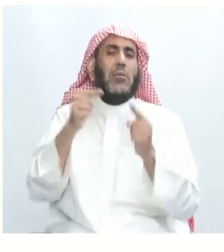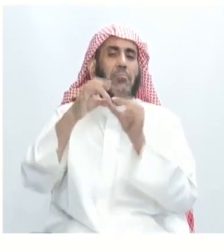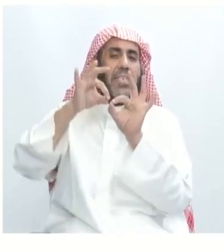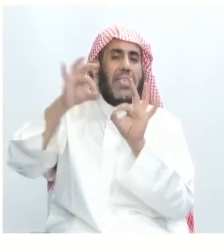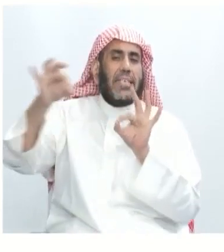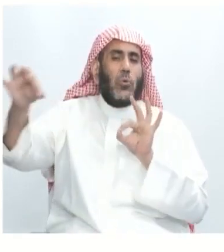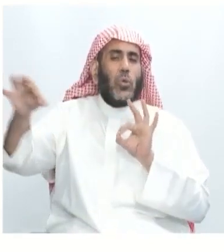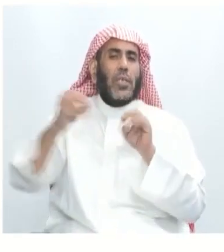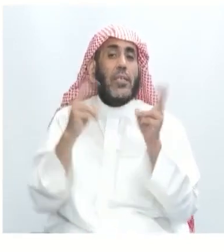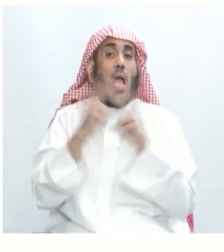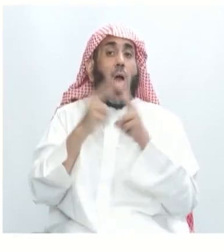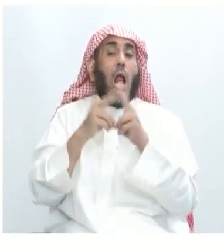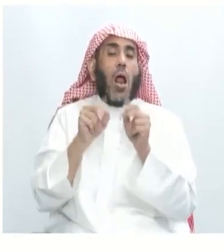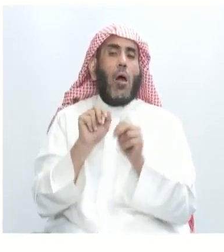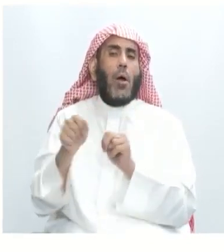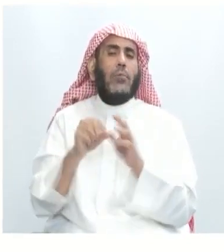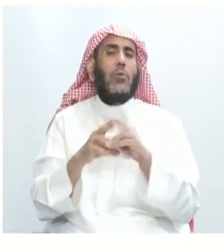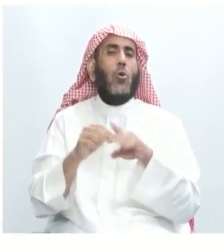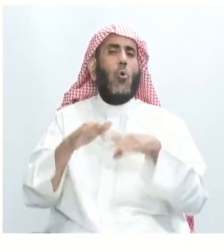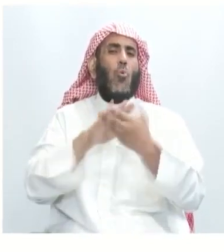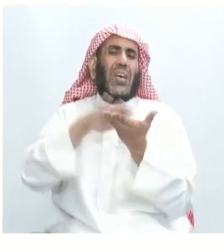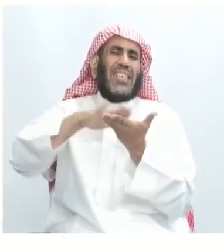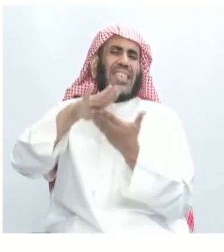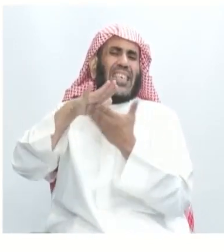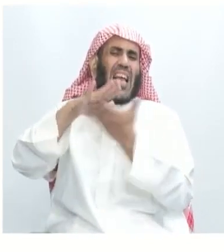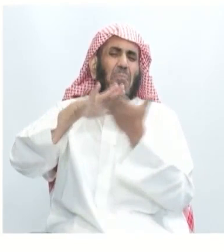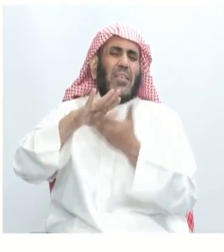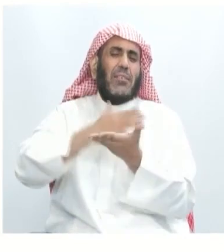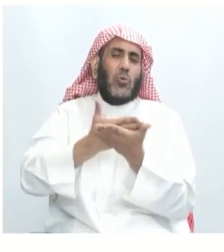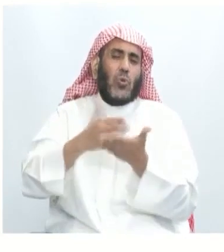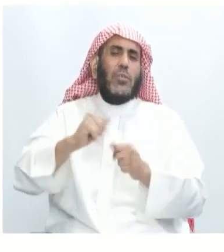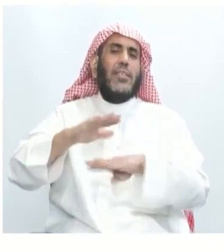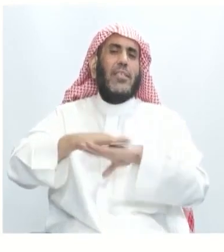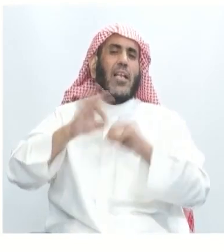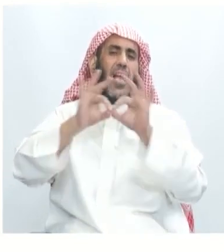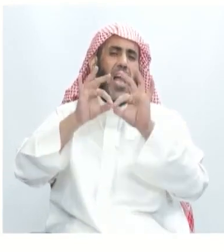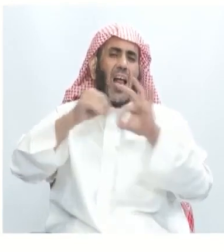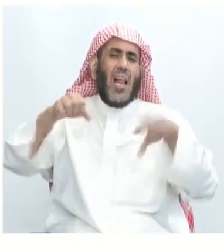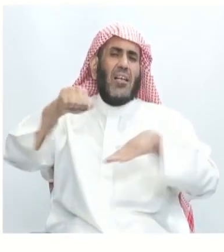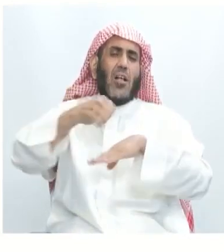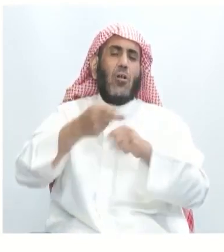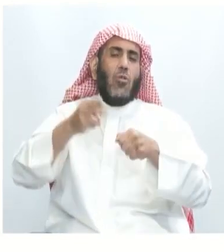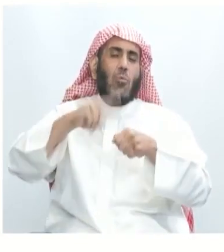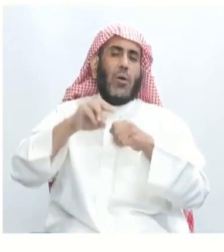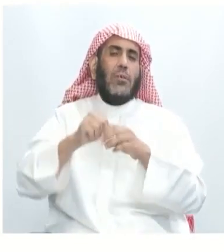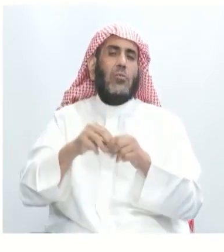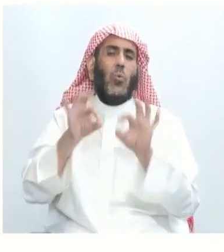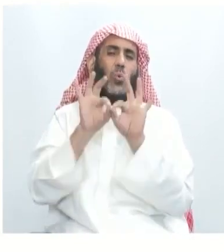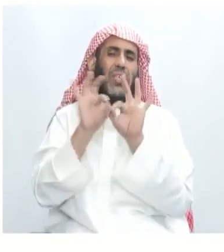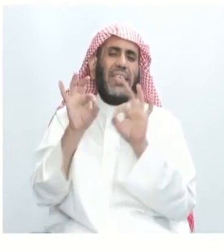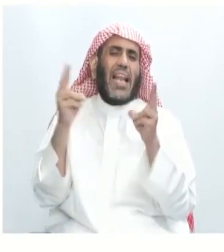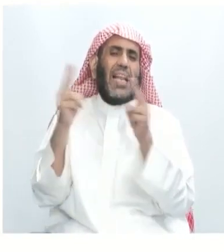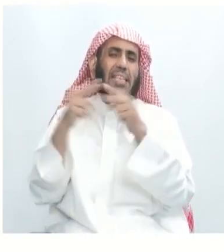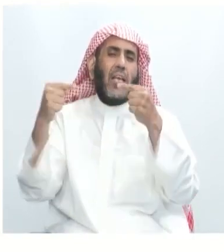لتوصيل التيار الكهربائي وسطح املس مسقول يتم وضع السلك على السطح الاملس مسقول ثم يتم توصيل التيار